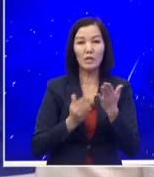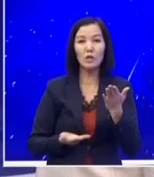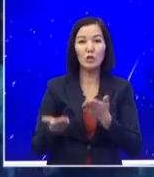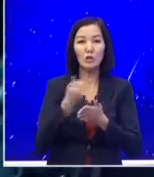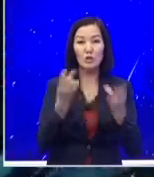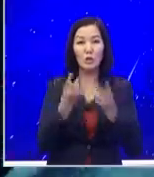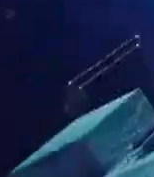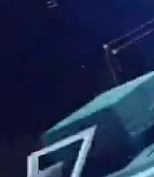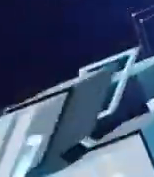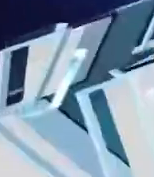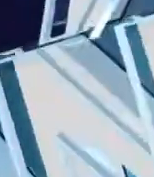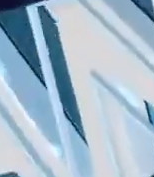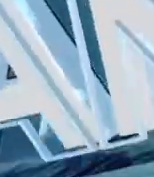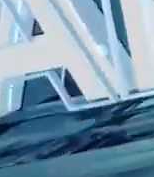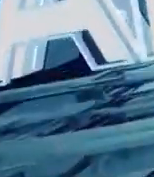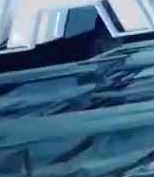тұрғындардан.